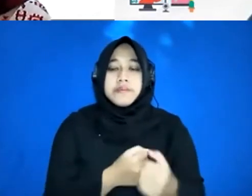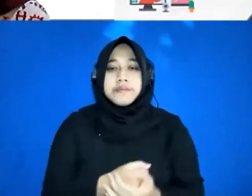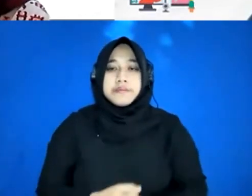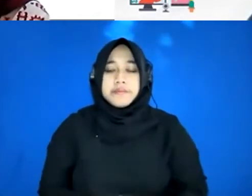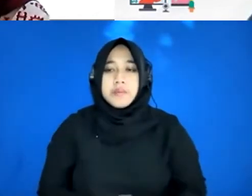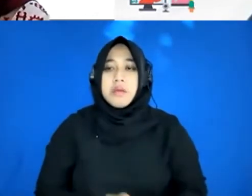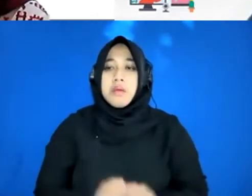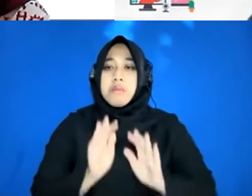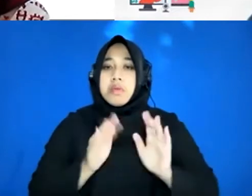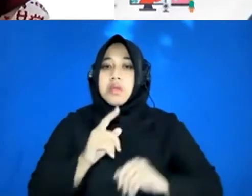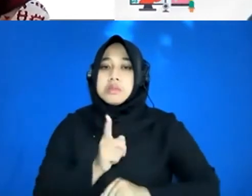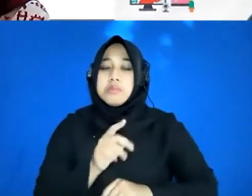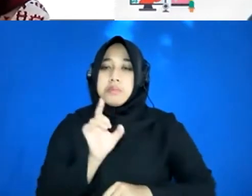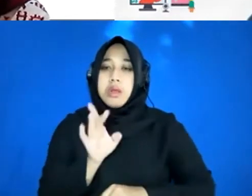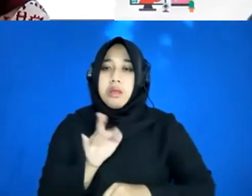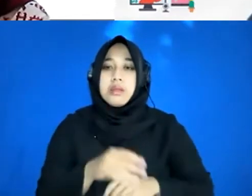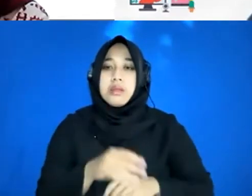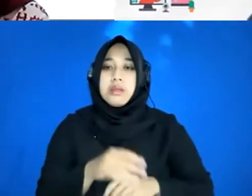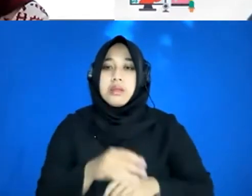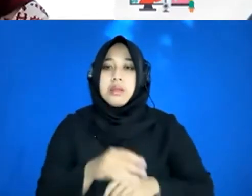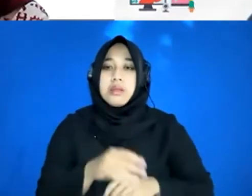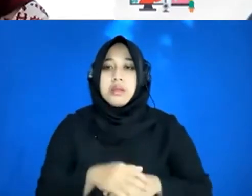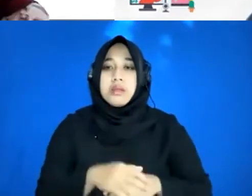banyak faktor yang lainnya. Sedangkan untuk yang